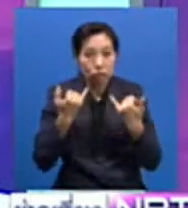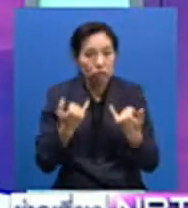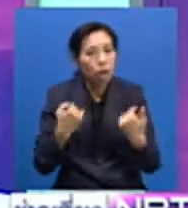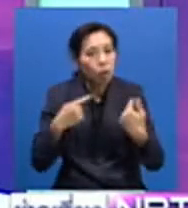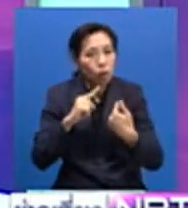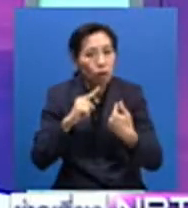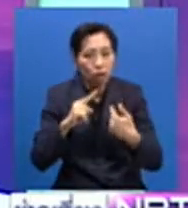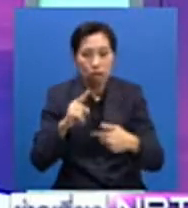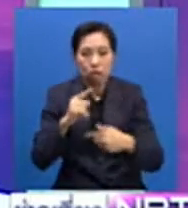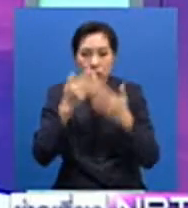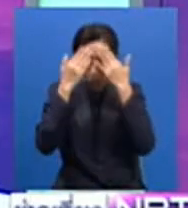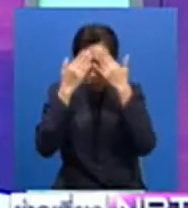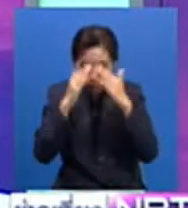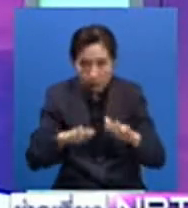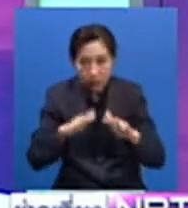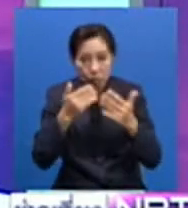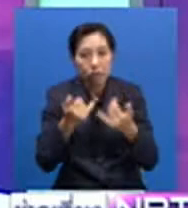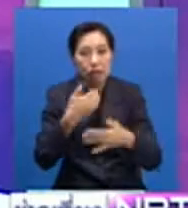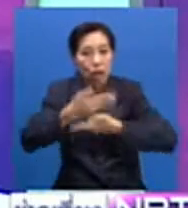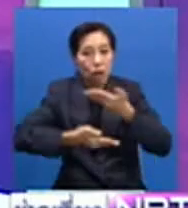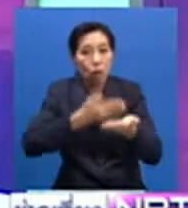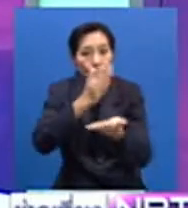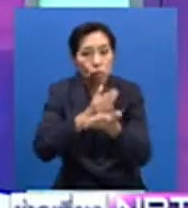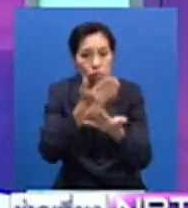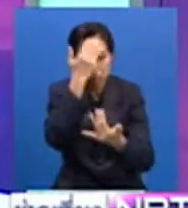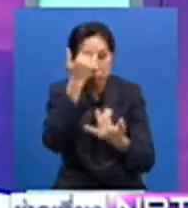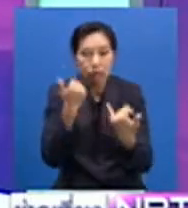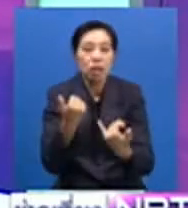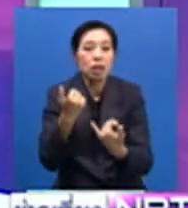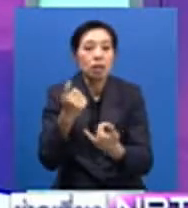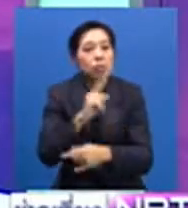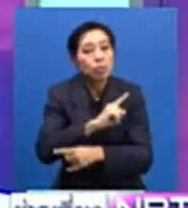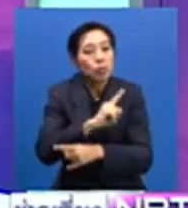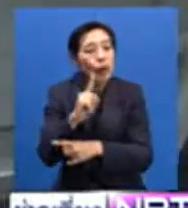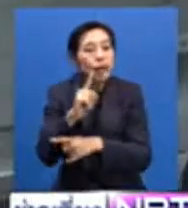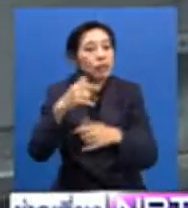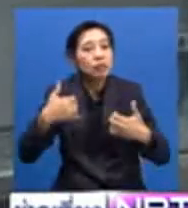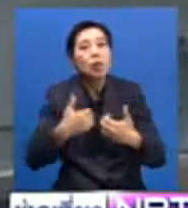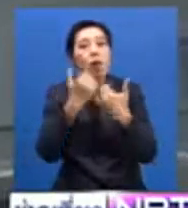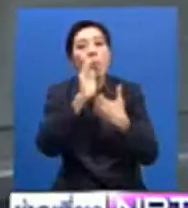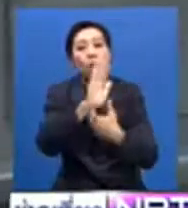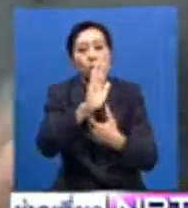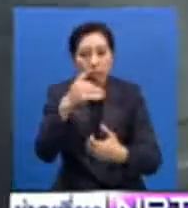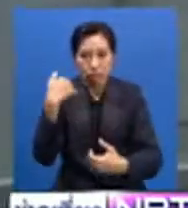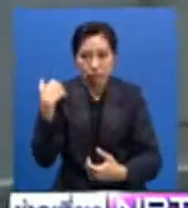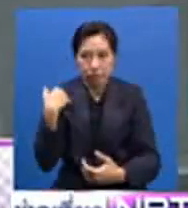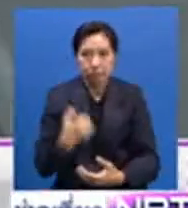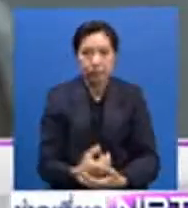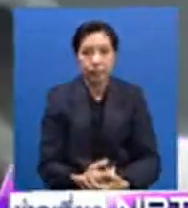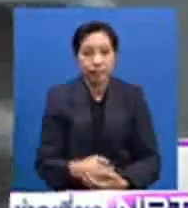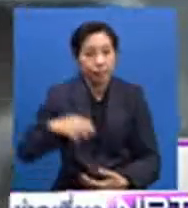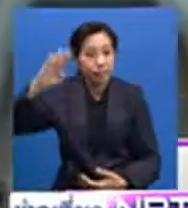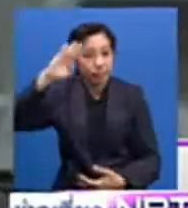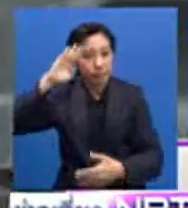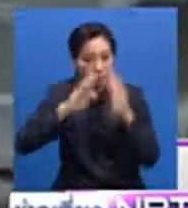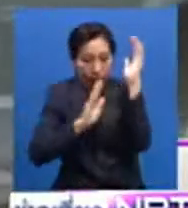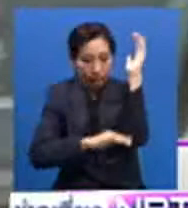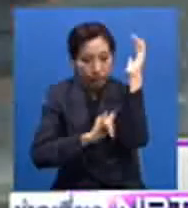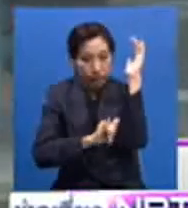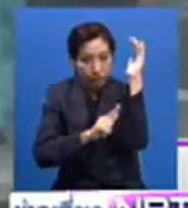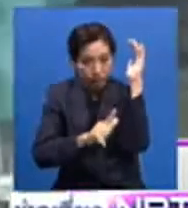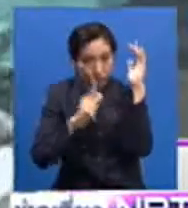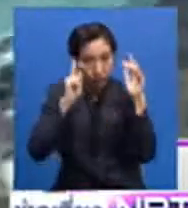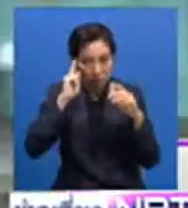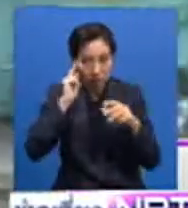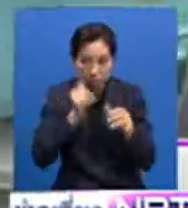ขายของเพื่อเฉลิมฉลองวันอีดิ้ลท้าทาเป็นวันที่ 2ค่ะทหารจากหน่วยเฉพาะกิจยะลาที่ 16ยังคงกระจายกำลัง